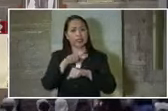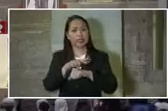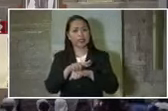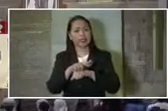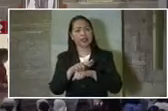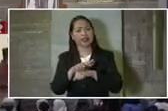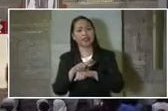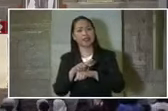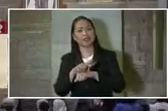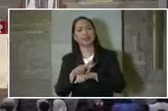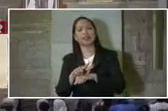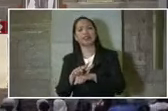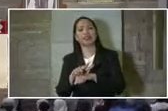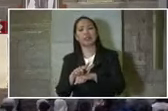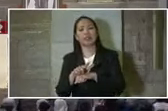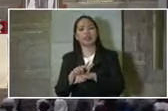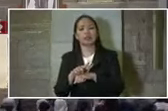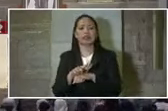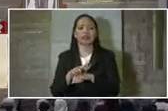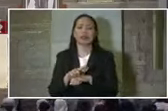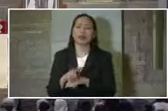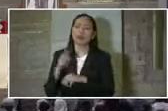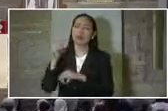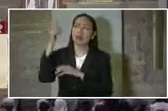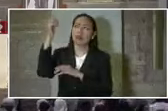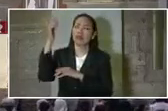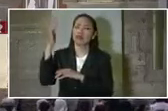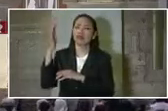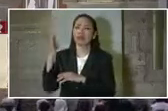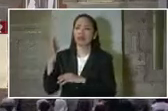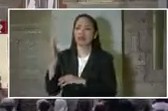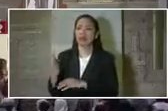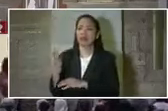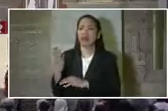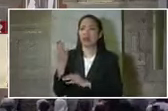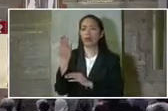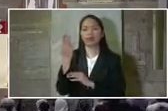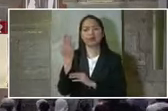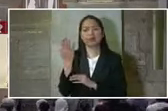lupa rin. Sa Diyos mo